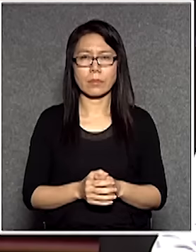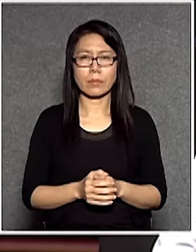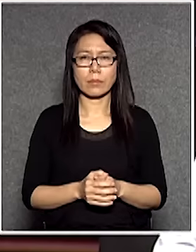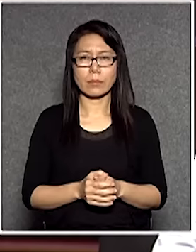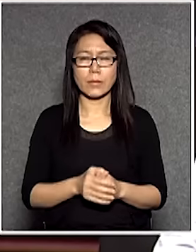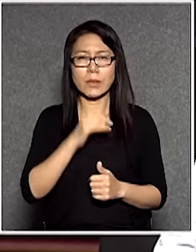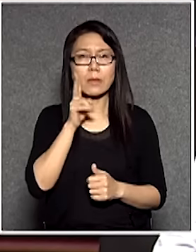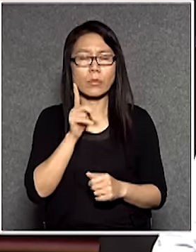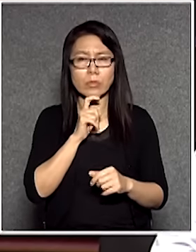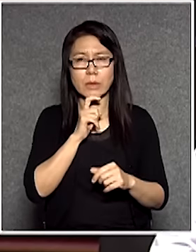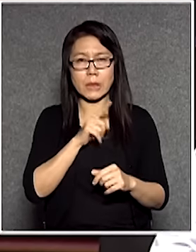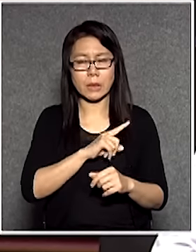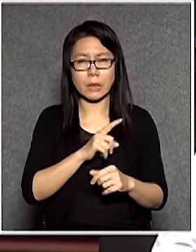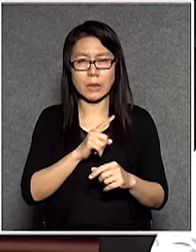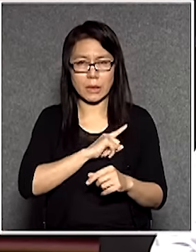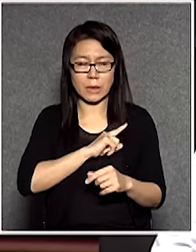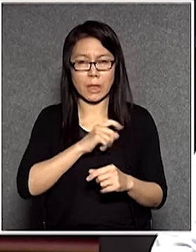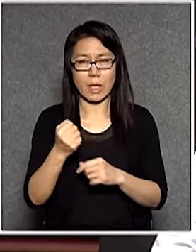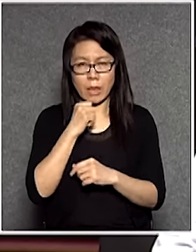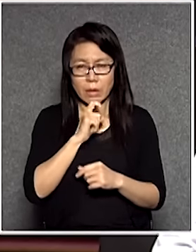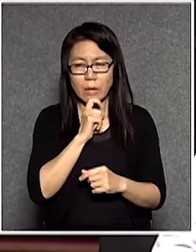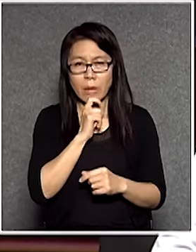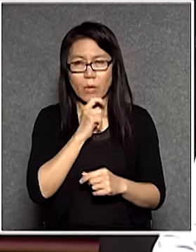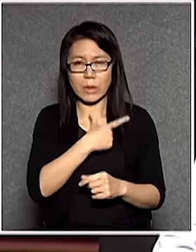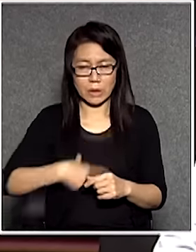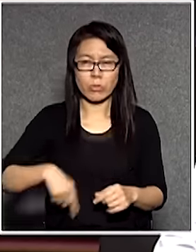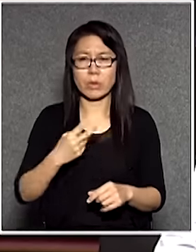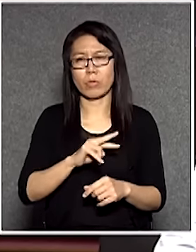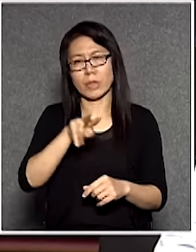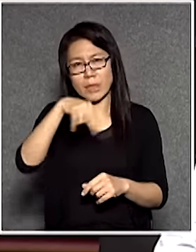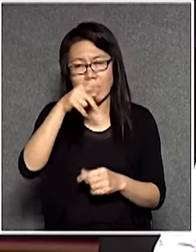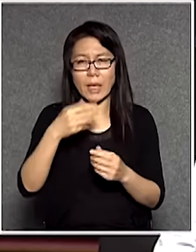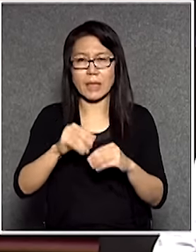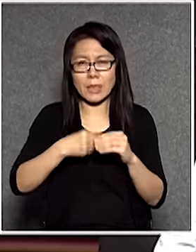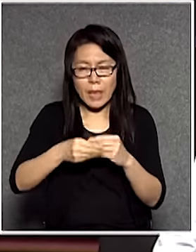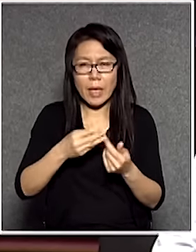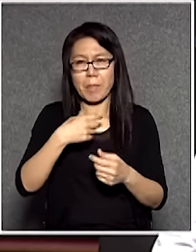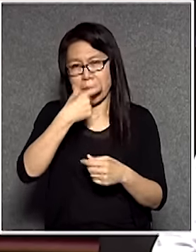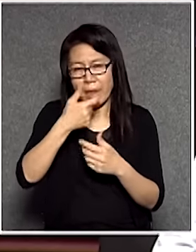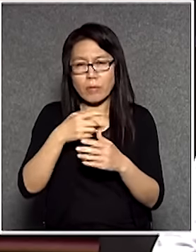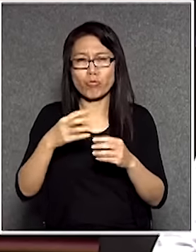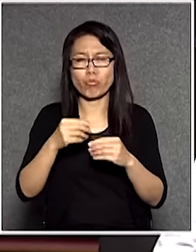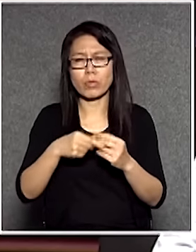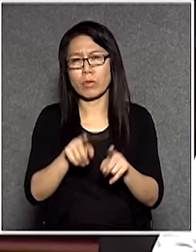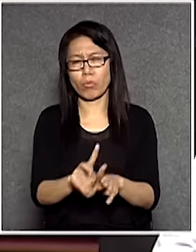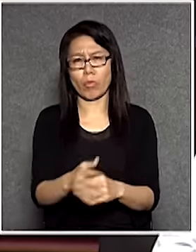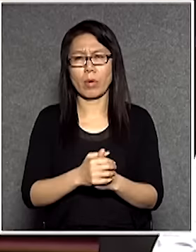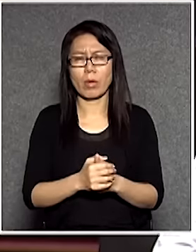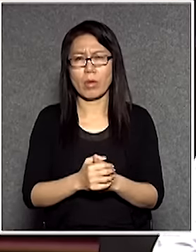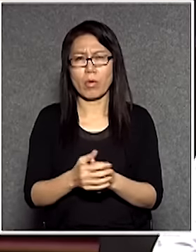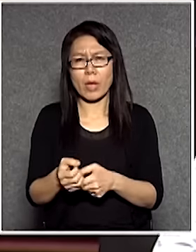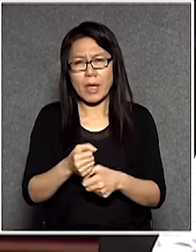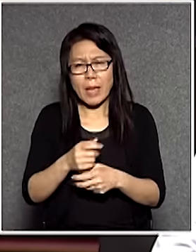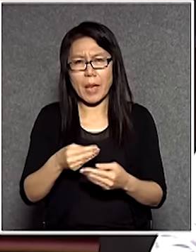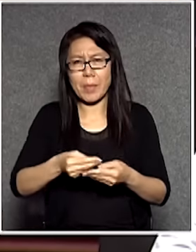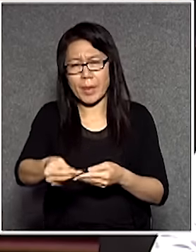如果我有本事，我做議員我一樣是蛇齋餅種米，是吧？我派呢啲嘢唔係我嚟拉票嘅，我而家每